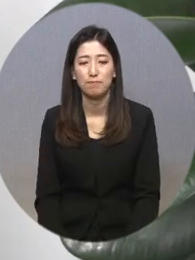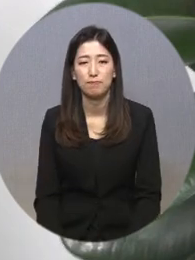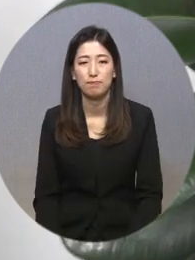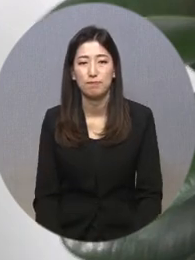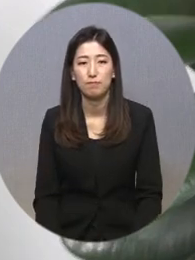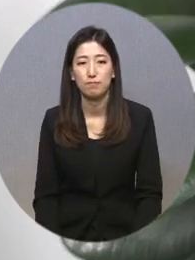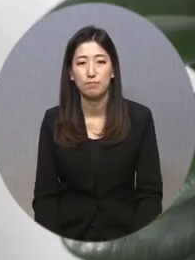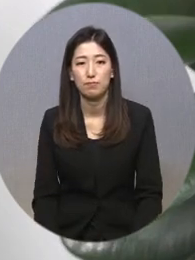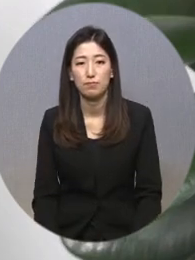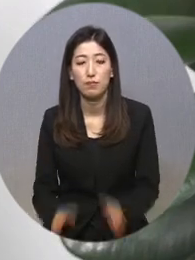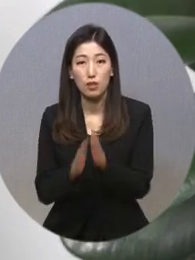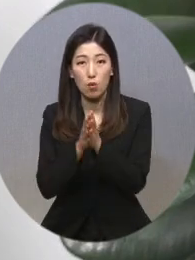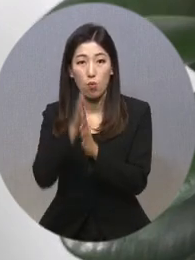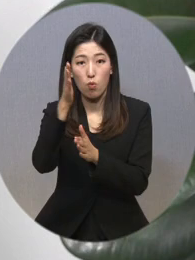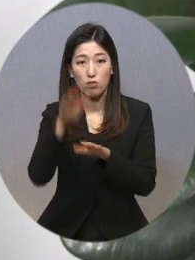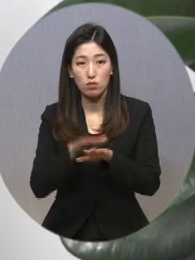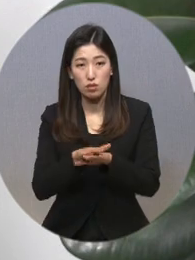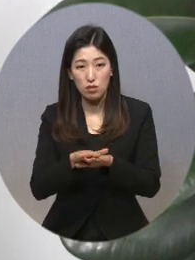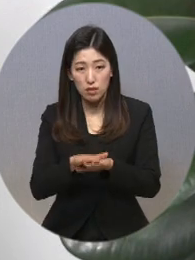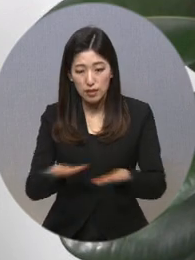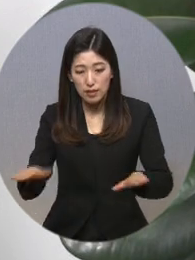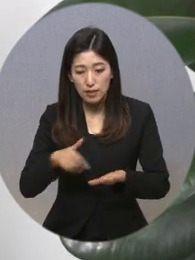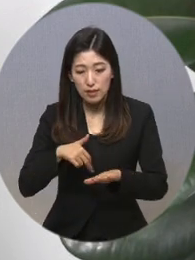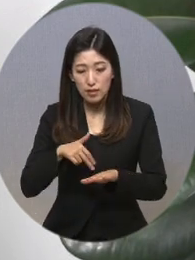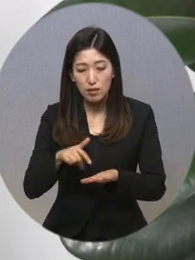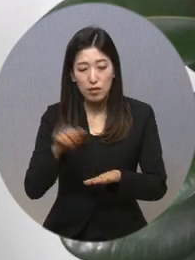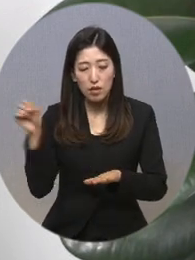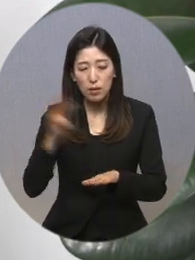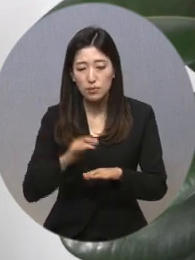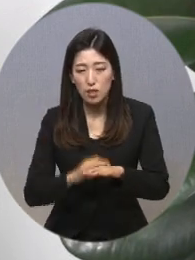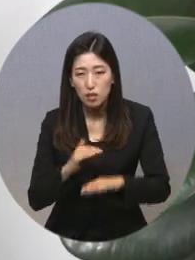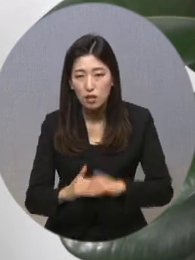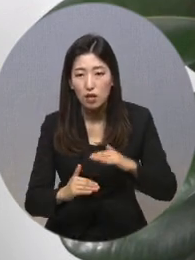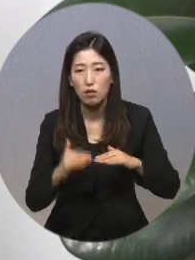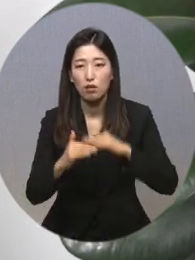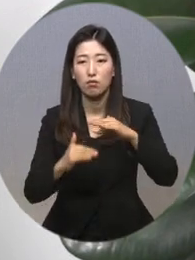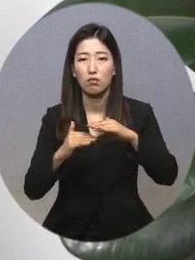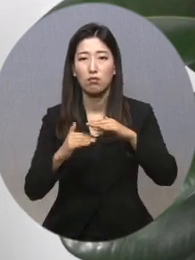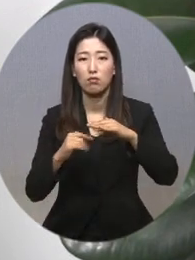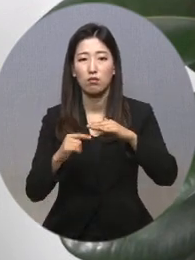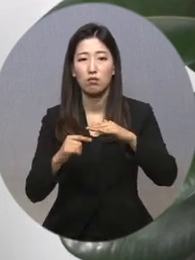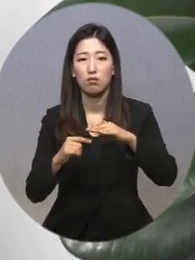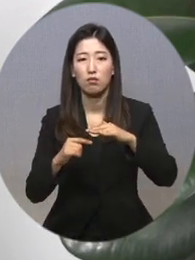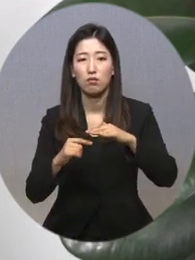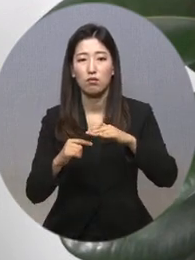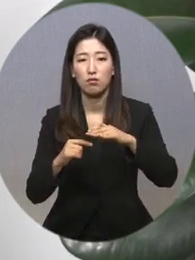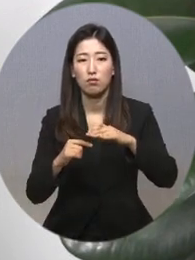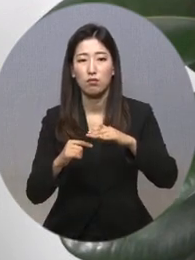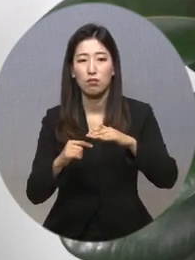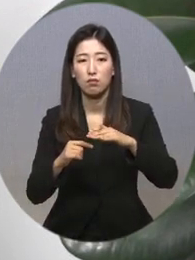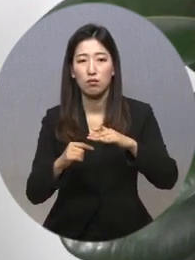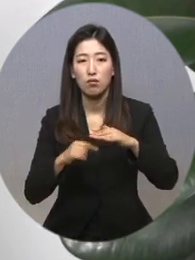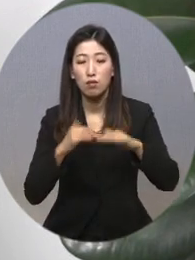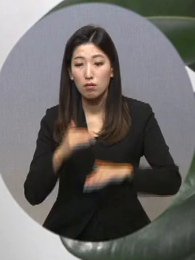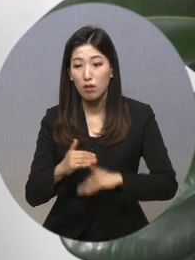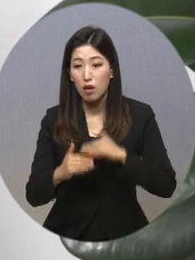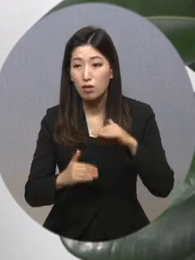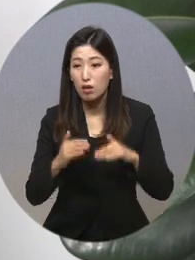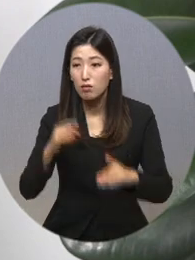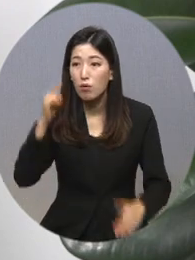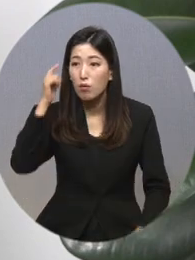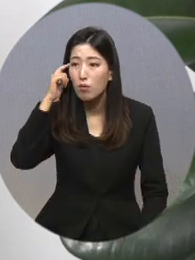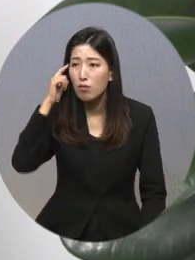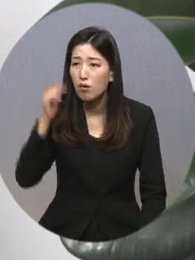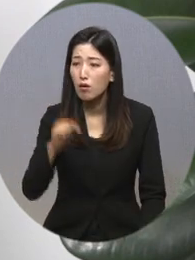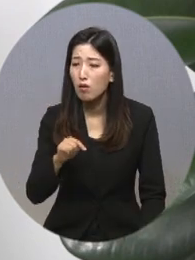도시의 보도에 갑작스럽게 이렇게 계단이 되어져 있는 것입니다. 저는 그 계단이 왜 있는지에 대해서